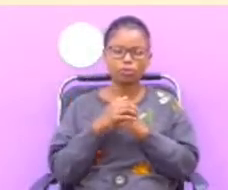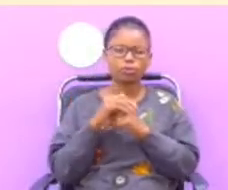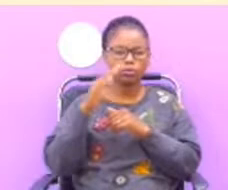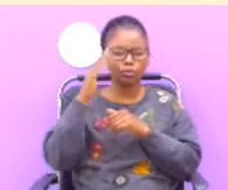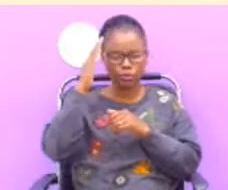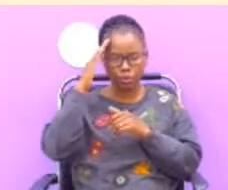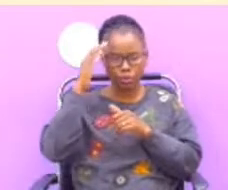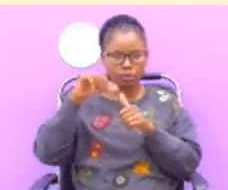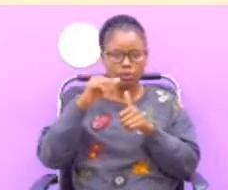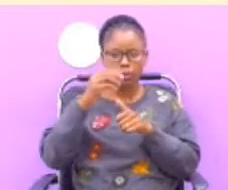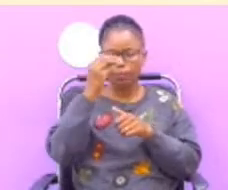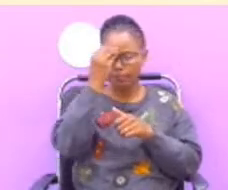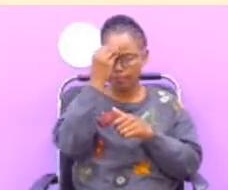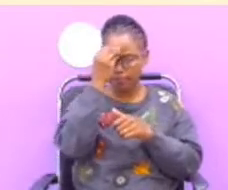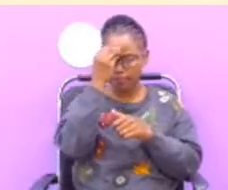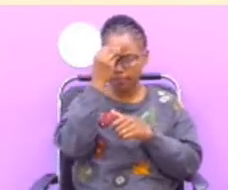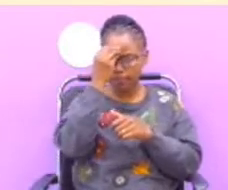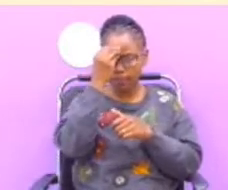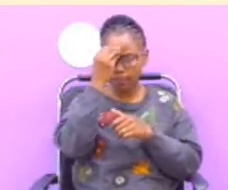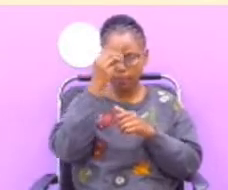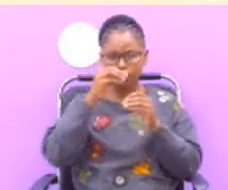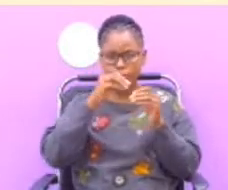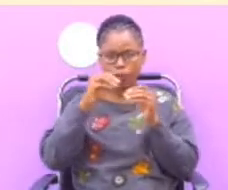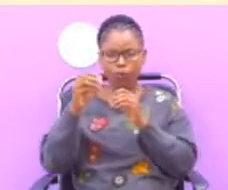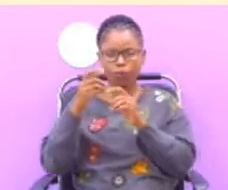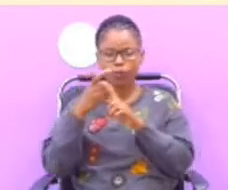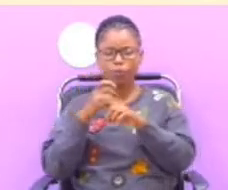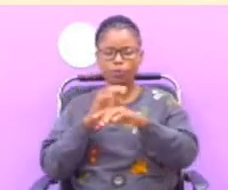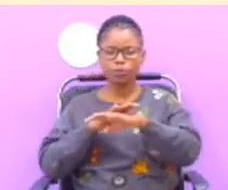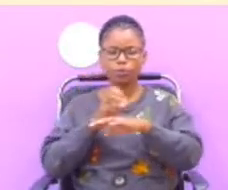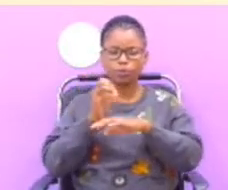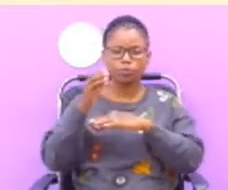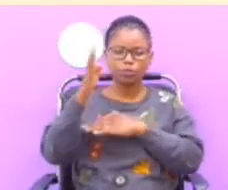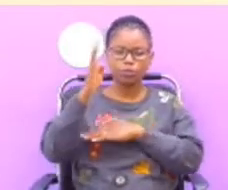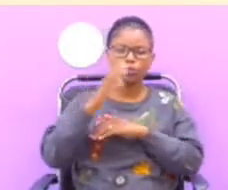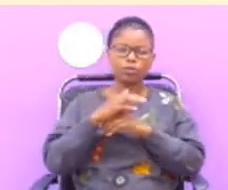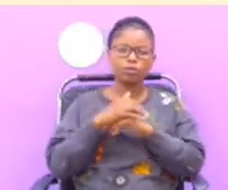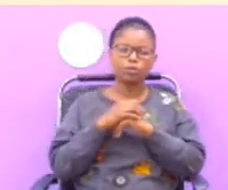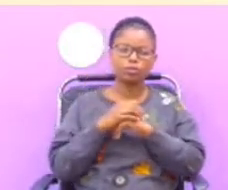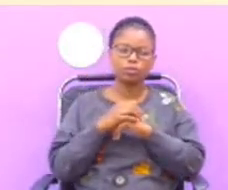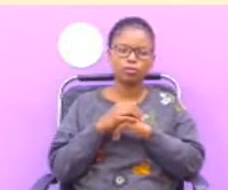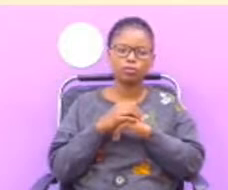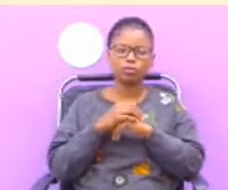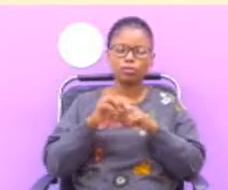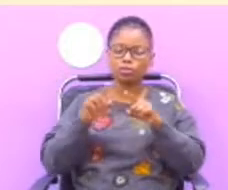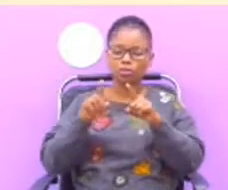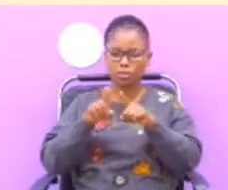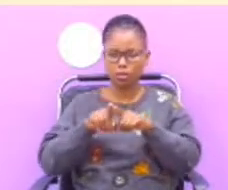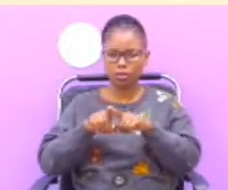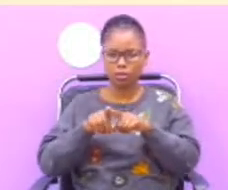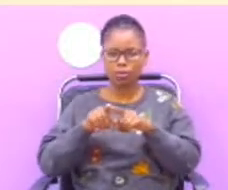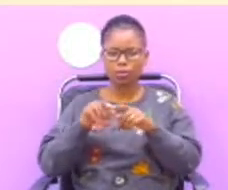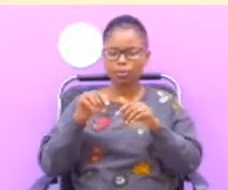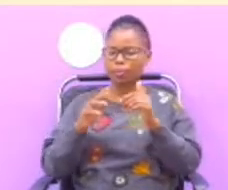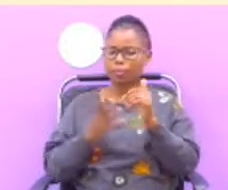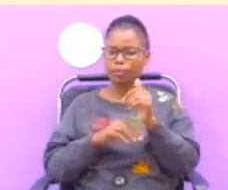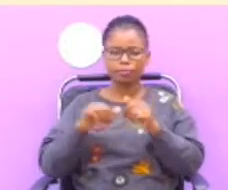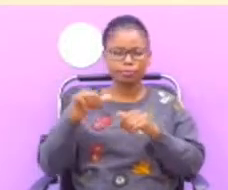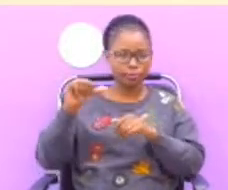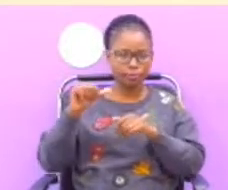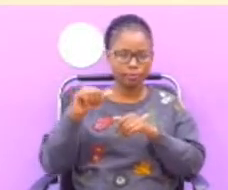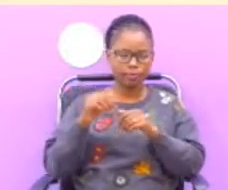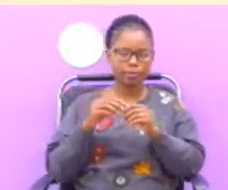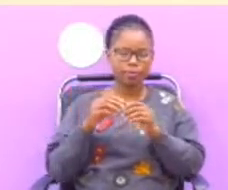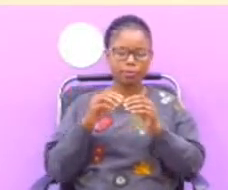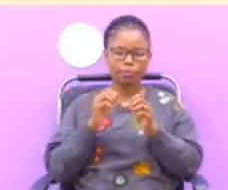maku nĩmo matũmaga ume wega-inĩ wa Ngai we nĩ ũĩ ũmaraya ũcio waku na ũthari ũcio waku nĩguo ũtũmaga